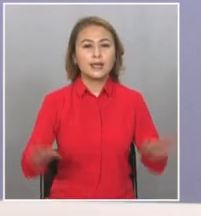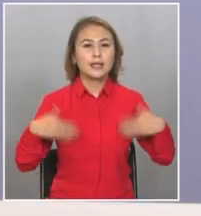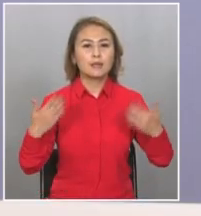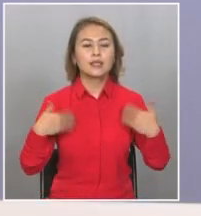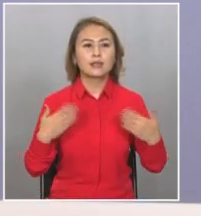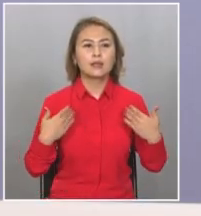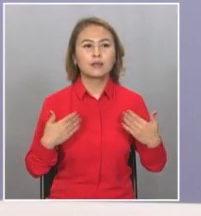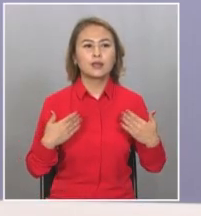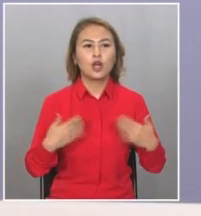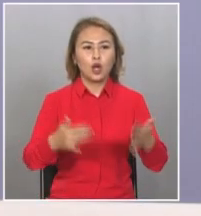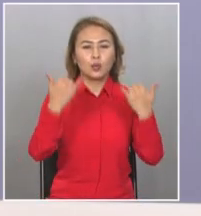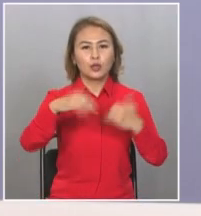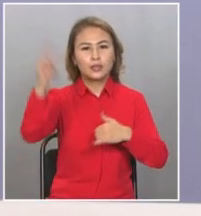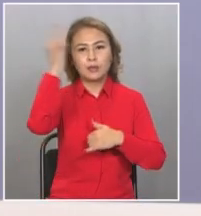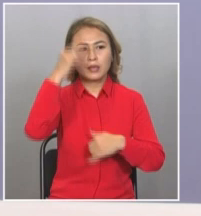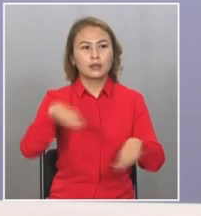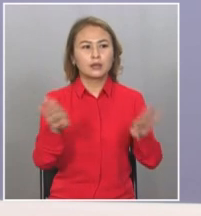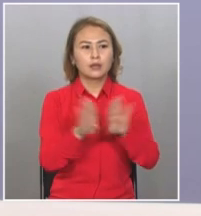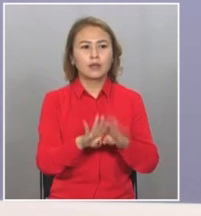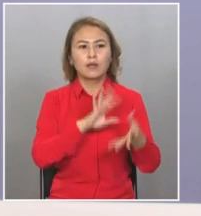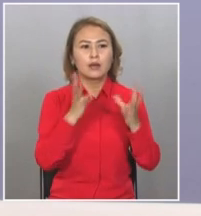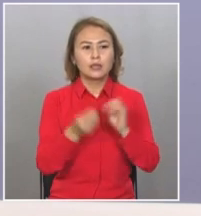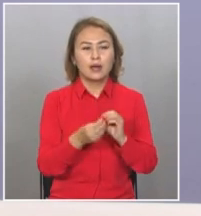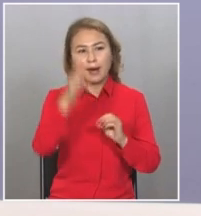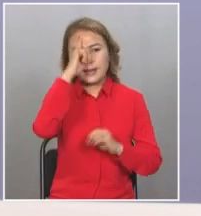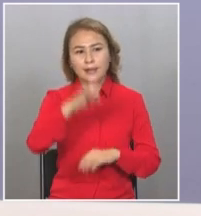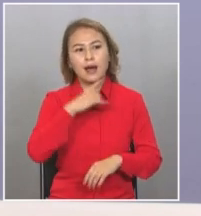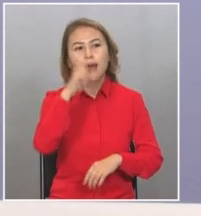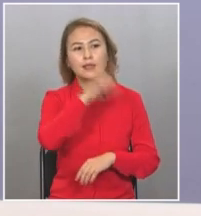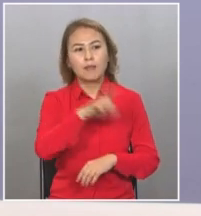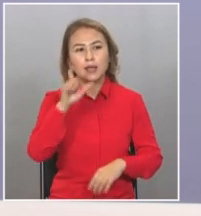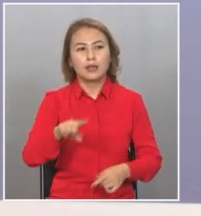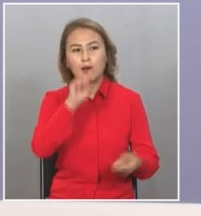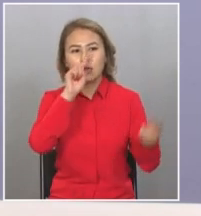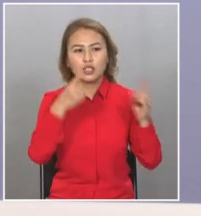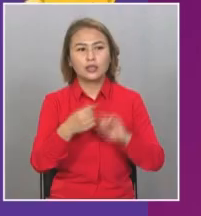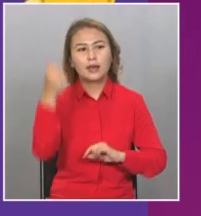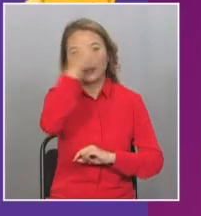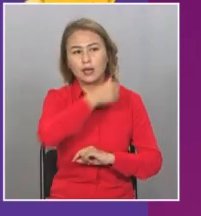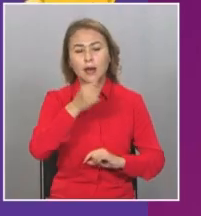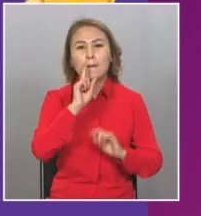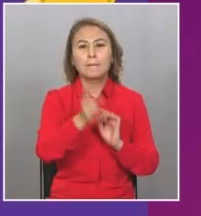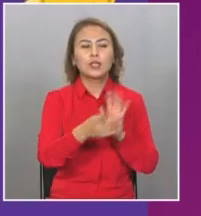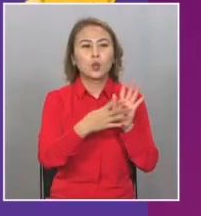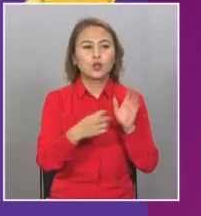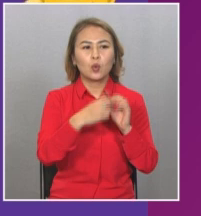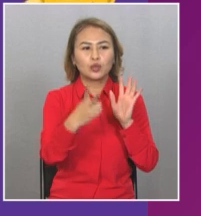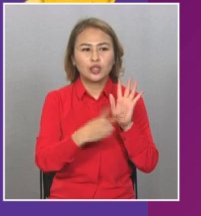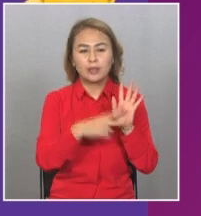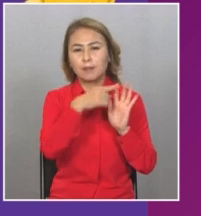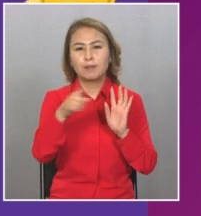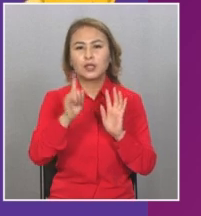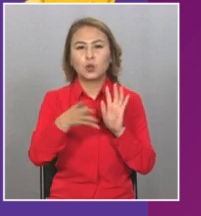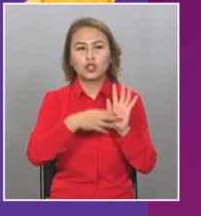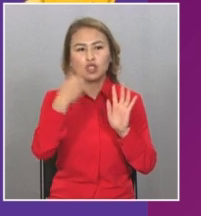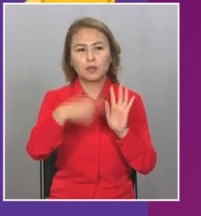Сәлеметсіздер ме? Бүгінгі сабағымыздың тақырыбы Қазақстан азаматтық қарсыластық жылдарында 1917